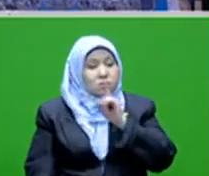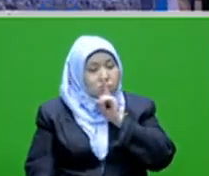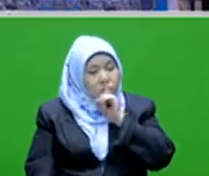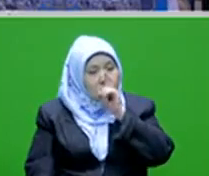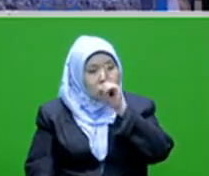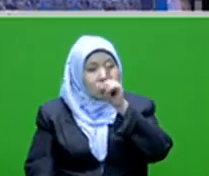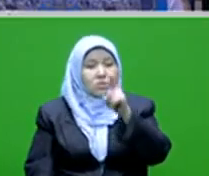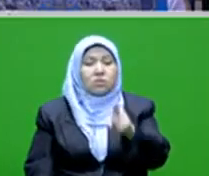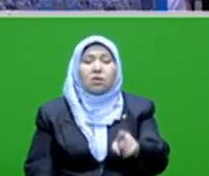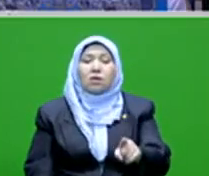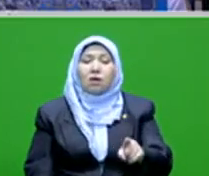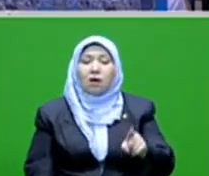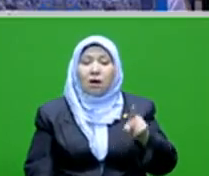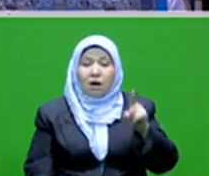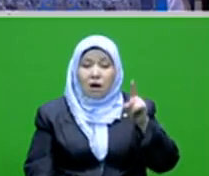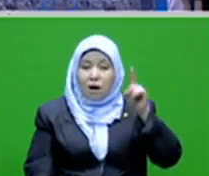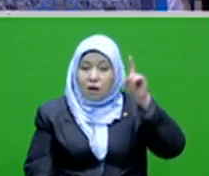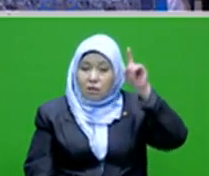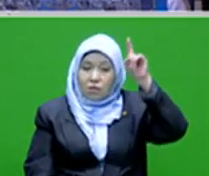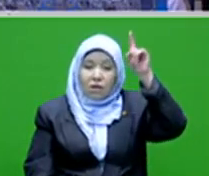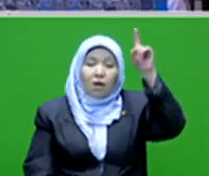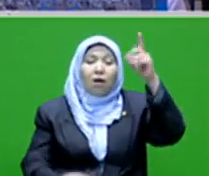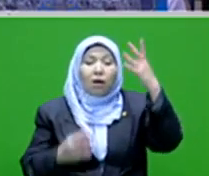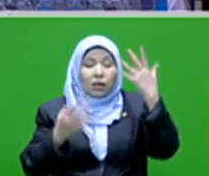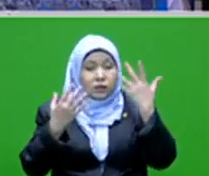وَقَدْ أَحْسَنَ بِي